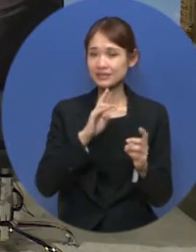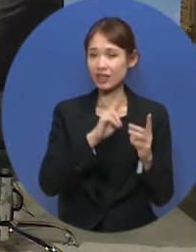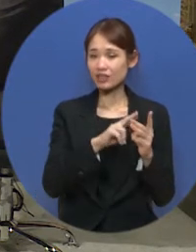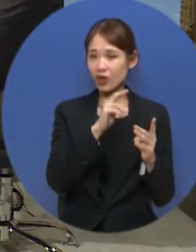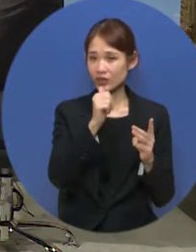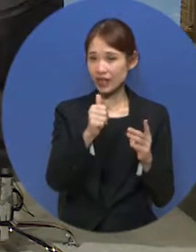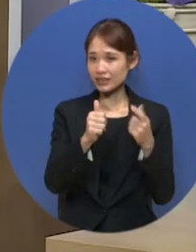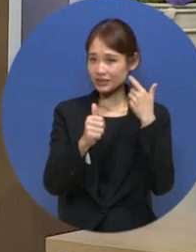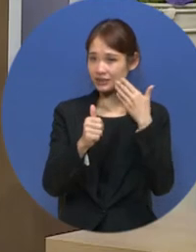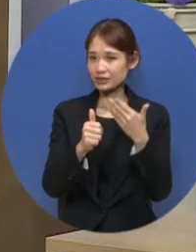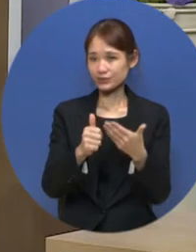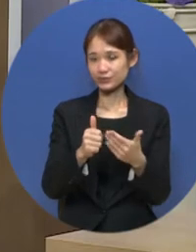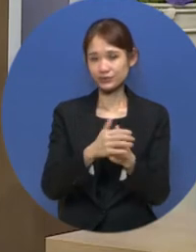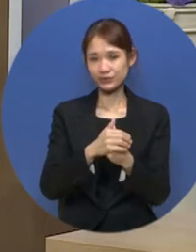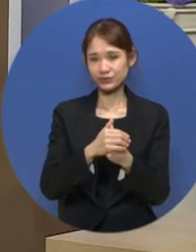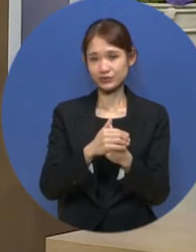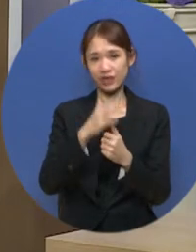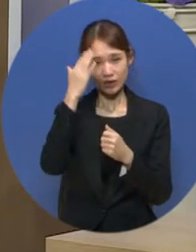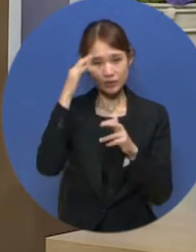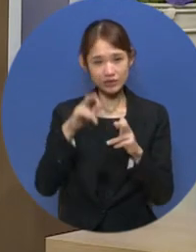질문 드리겠습니다. 이